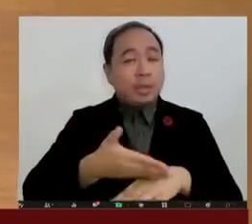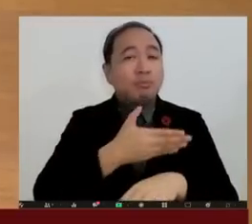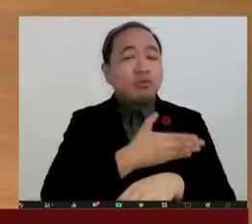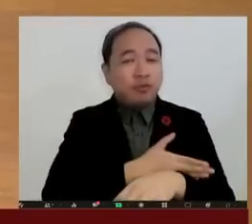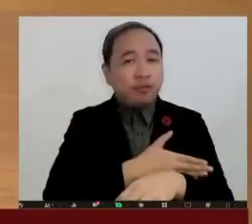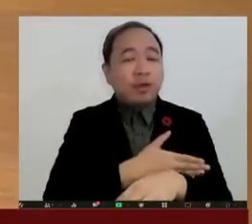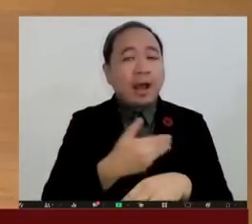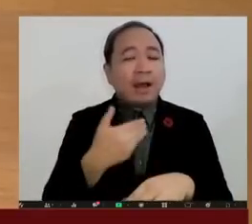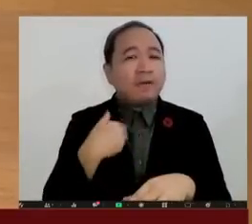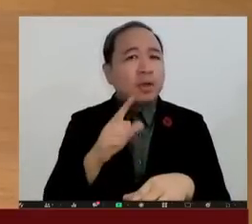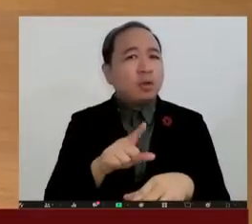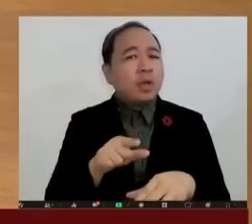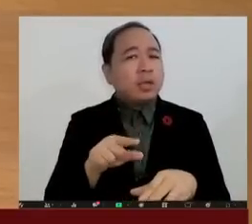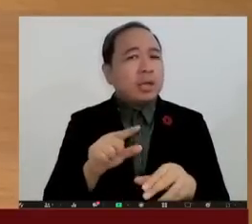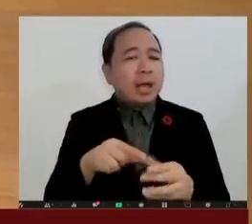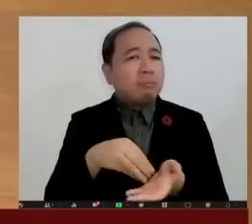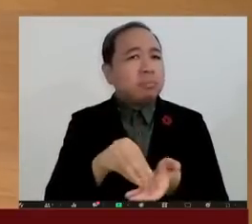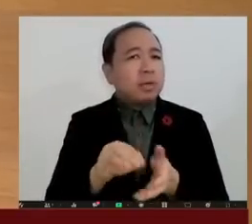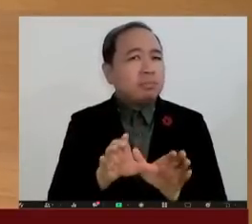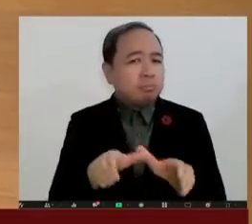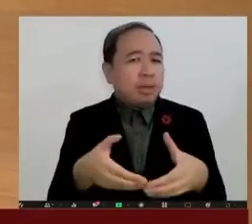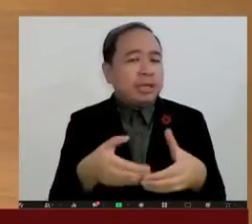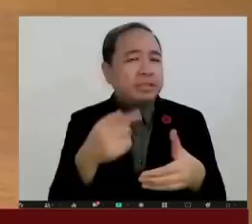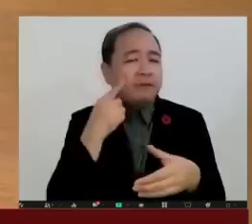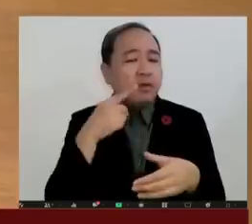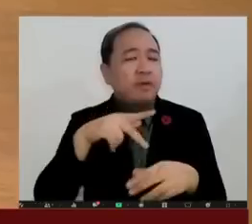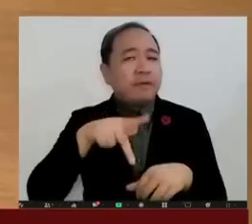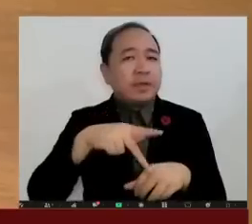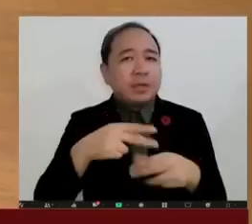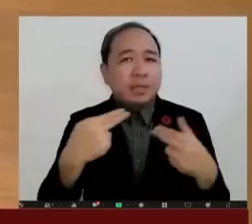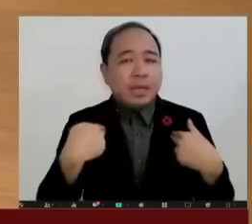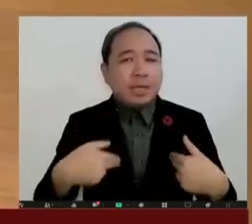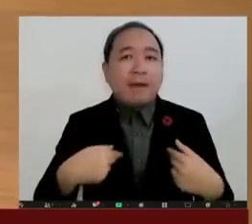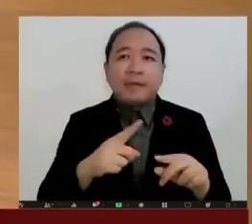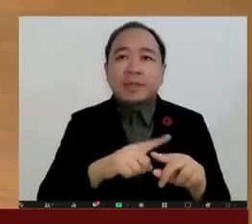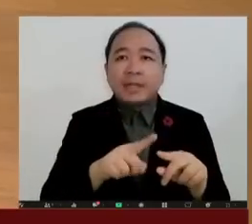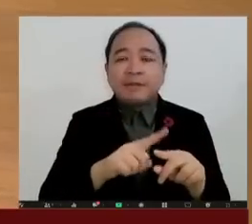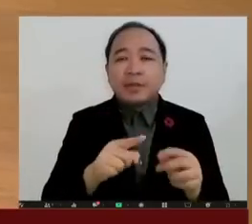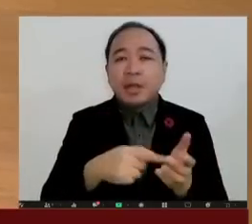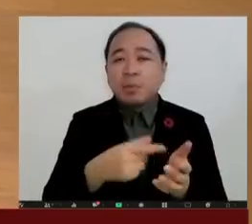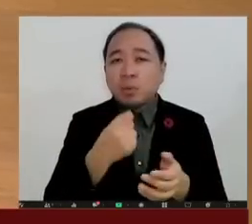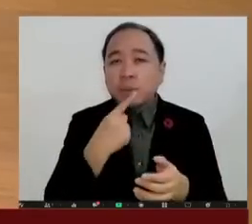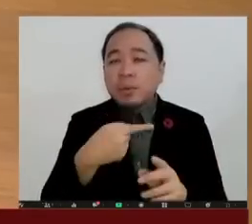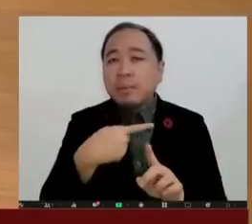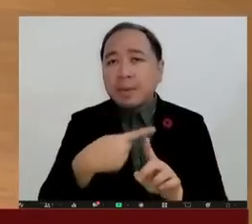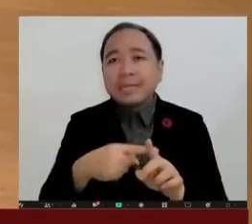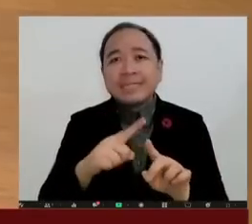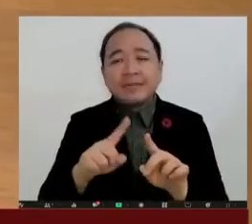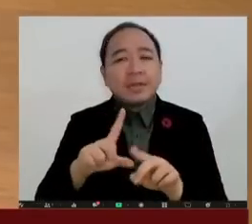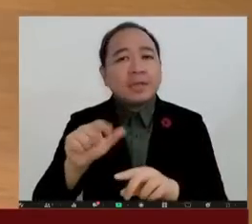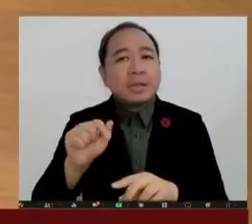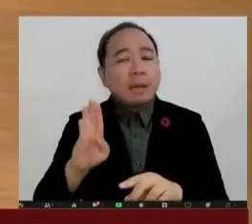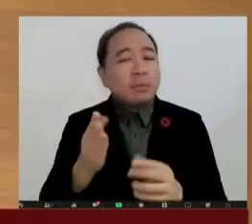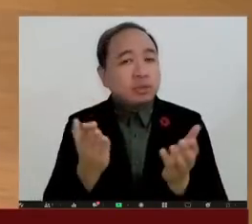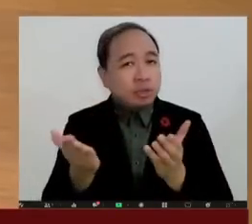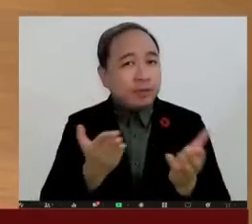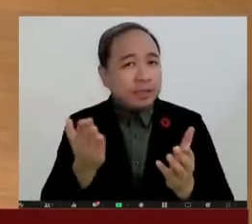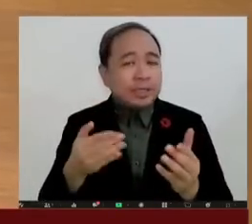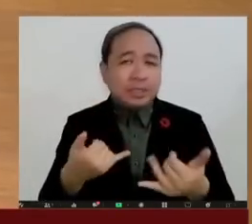21 klase ng mga gamot at 13 laboratory service ang ibibigay ng libre.